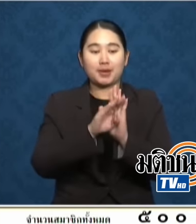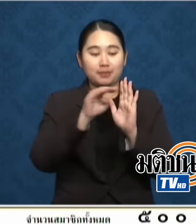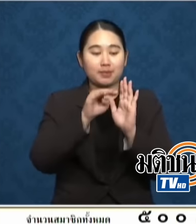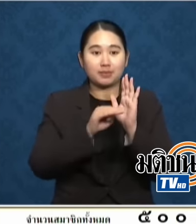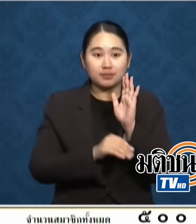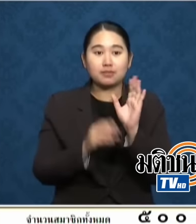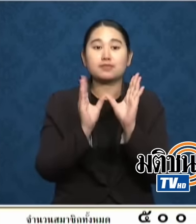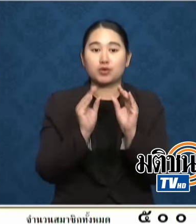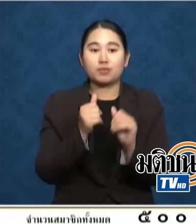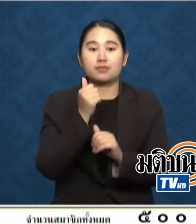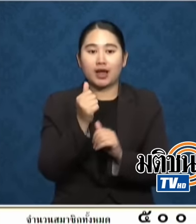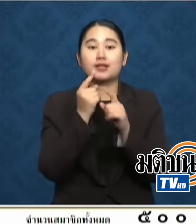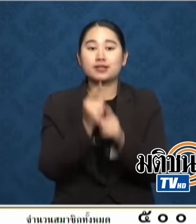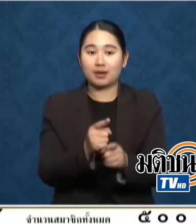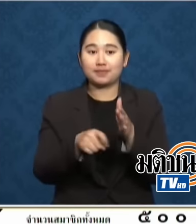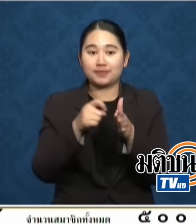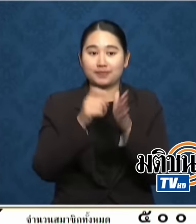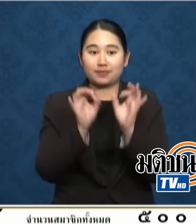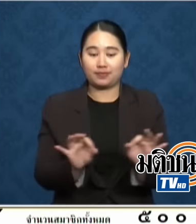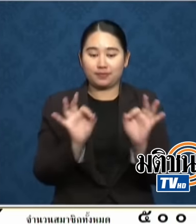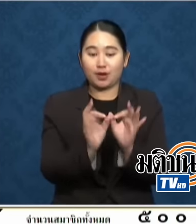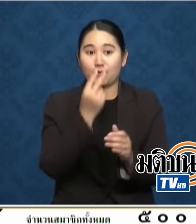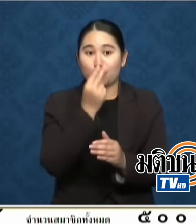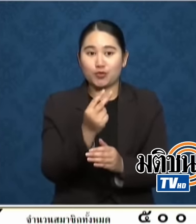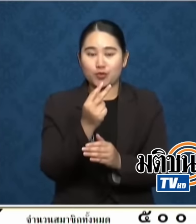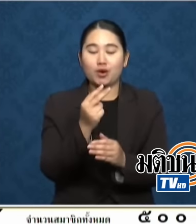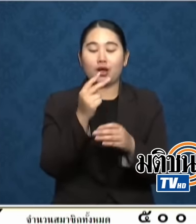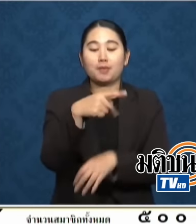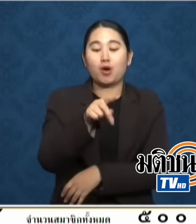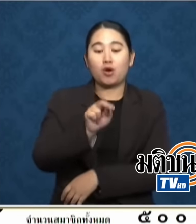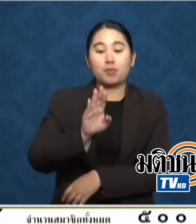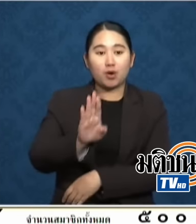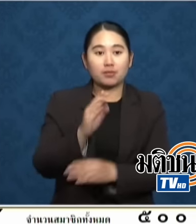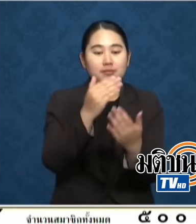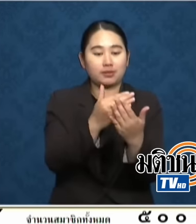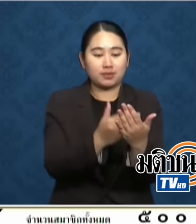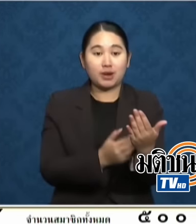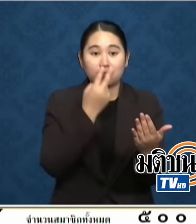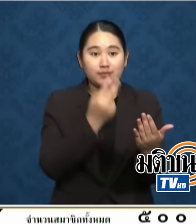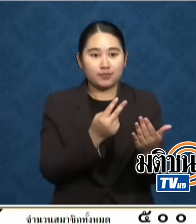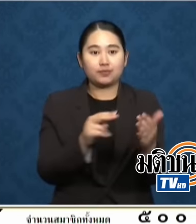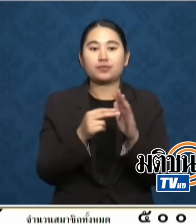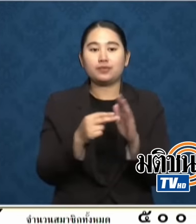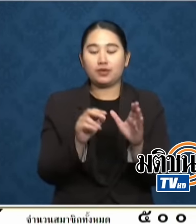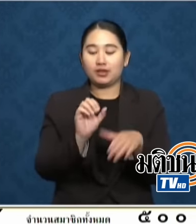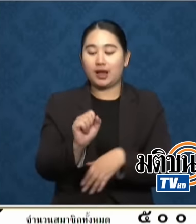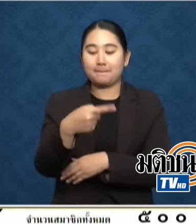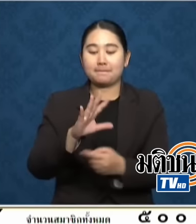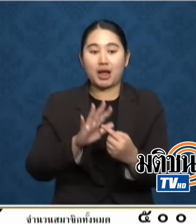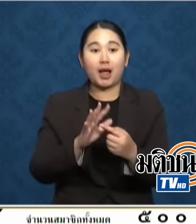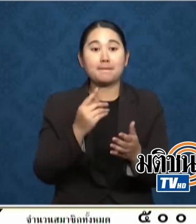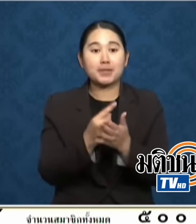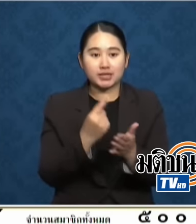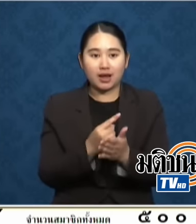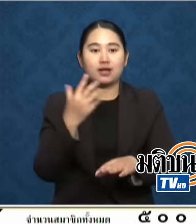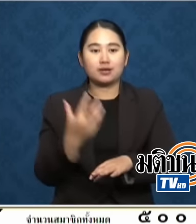ได้ที่จำเป็นนี่จะเห็นว่าโดยระบบโดยพระราชบัญญัตินี้เขาวางไว้ให้สภาที่ปรึกษามีอำนาจหน้